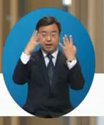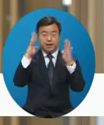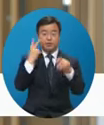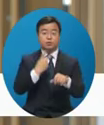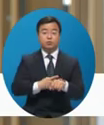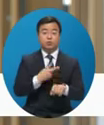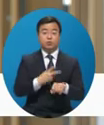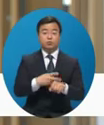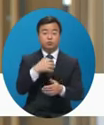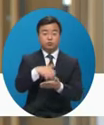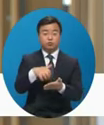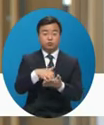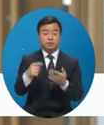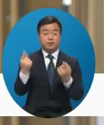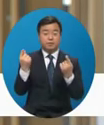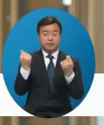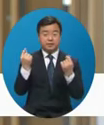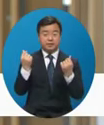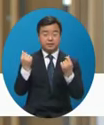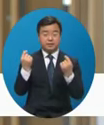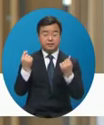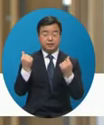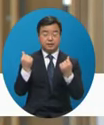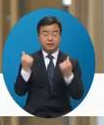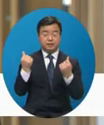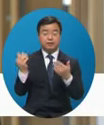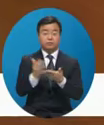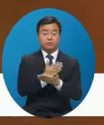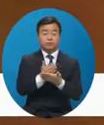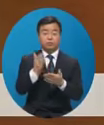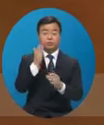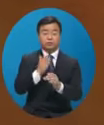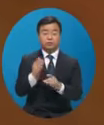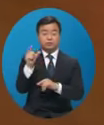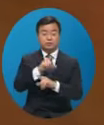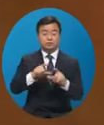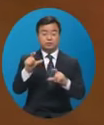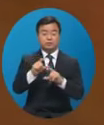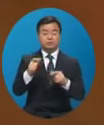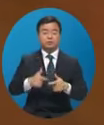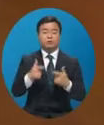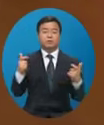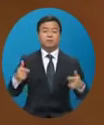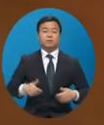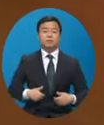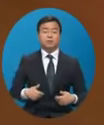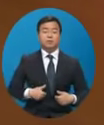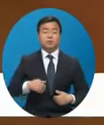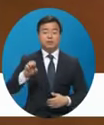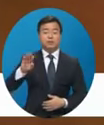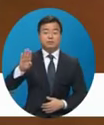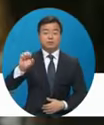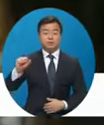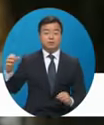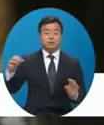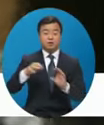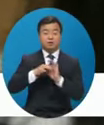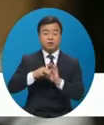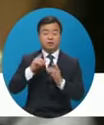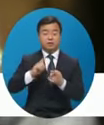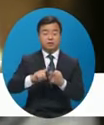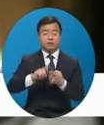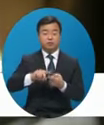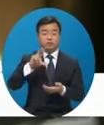유지를 해 나가면서 인력풀에 대한 걸 좀 확충해 나가는. EBS 연계 정책에 대해서는 출제 오류와 상관이 없다며